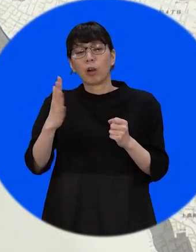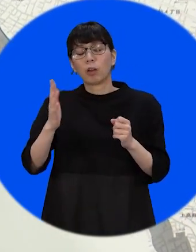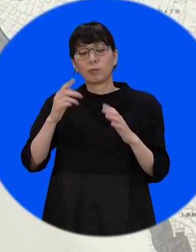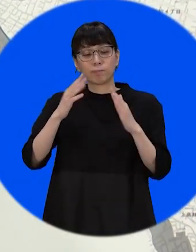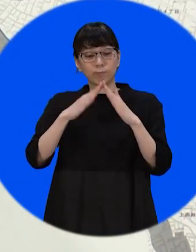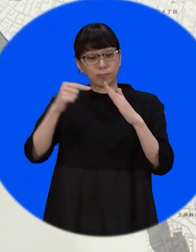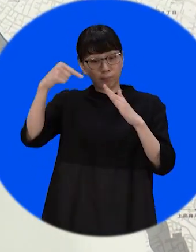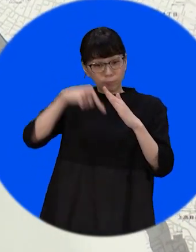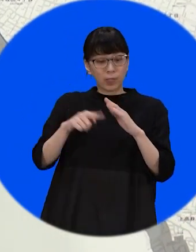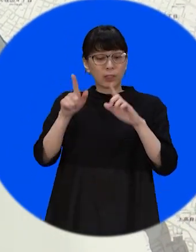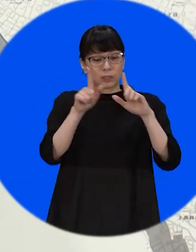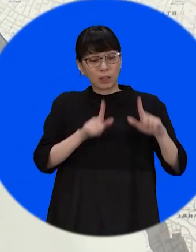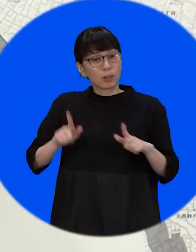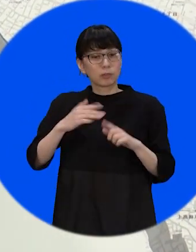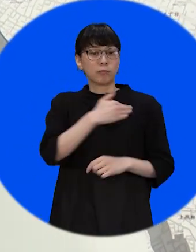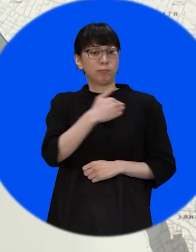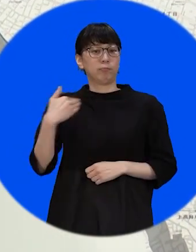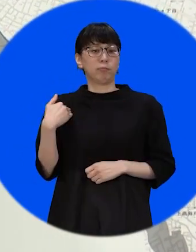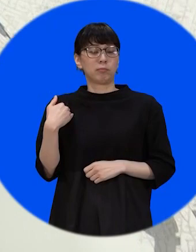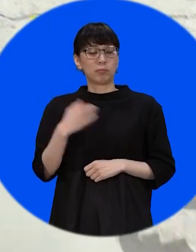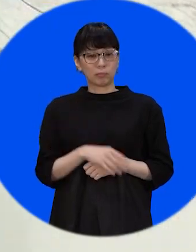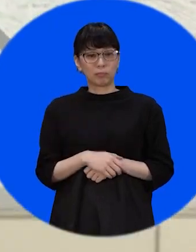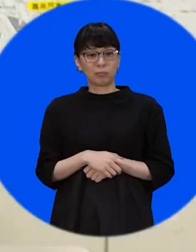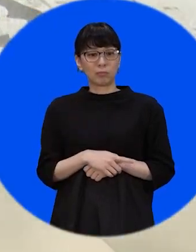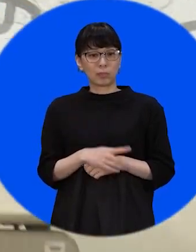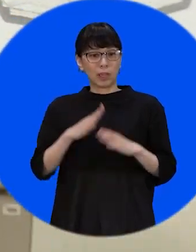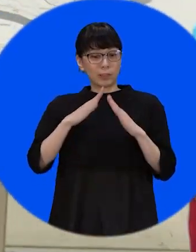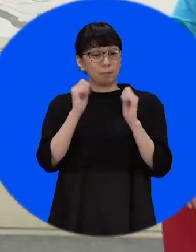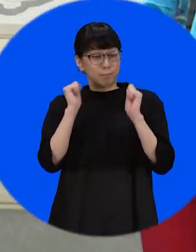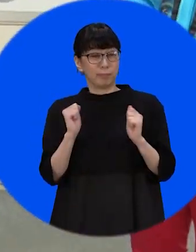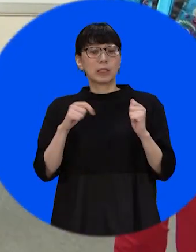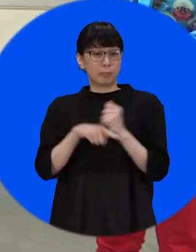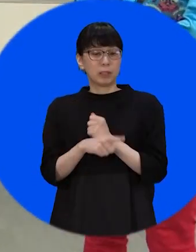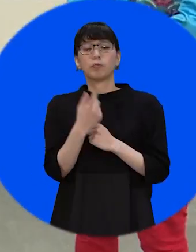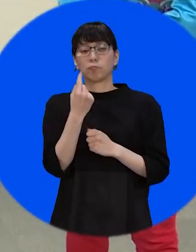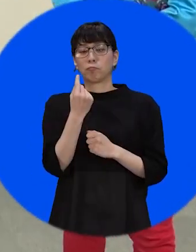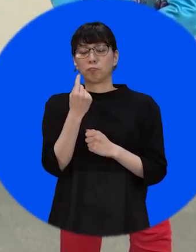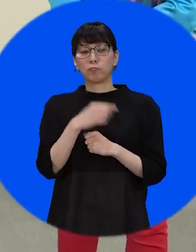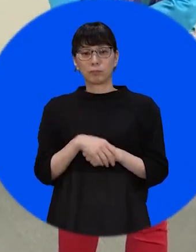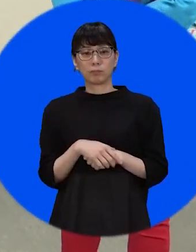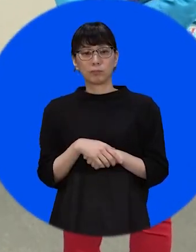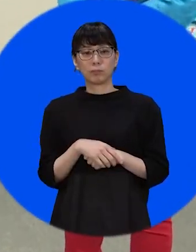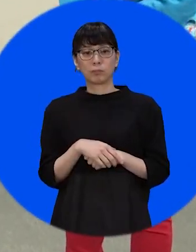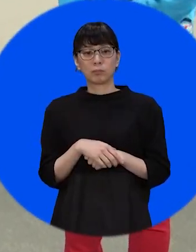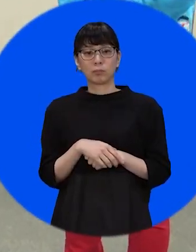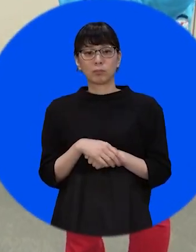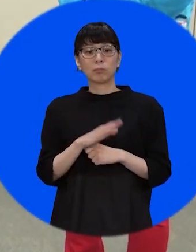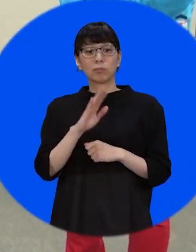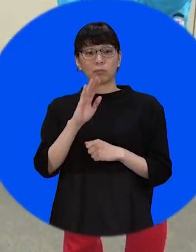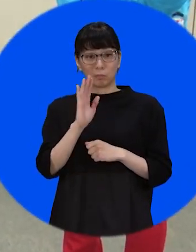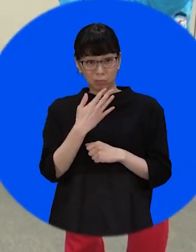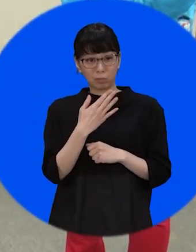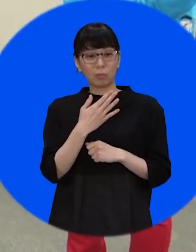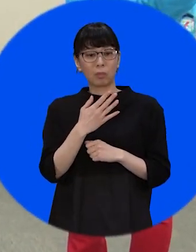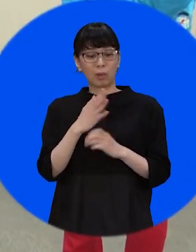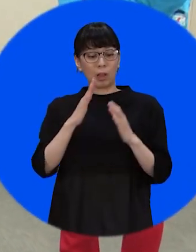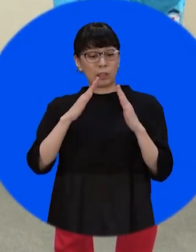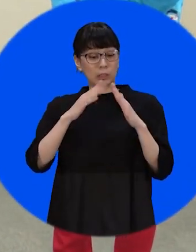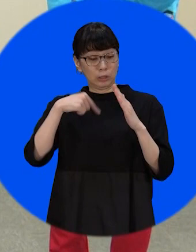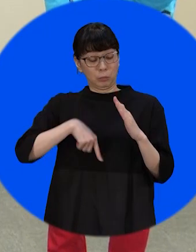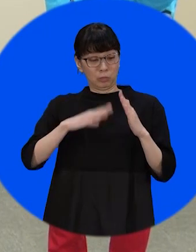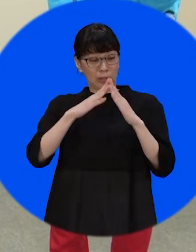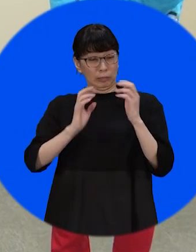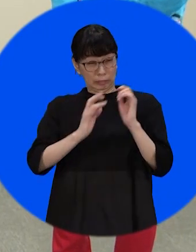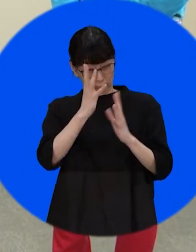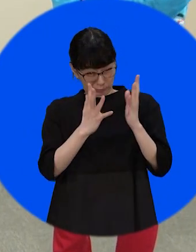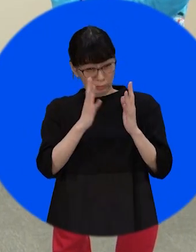で避難生活もできるということを、 なるほど、とりあえずじゃあ家にいて待機という、 そういうことになります。で、例えば、自宅が火事になってしま